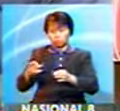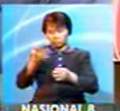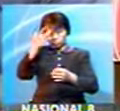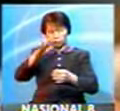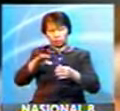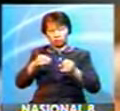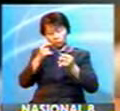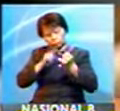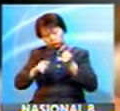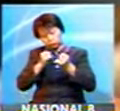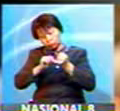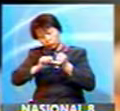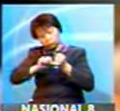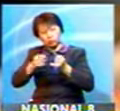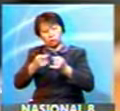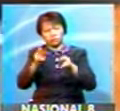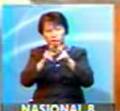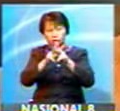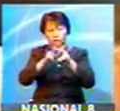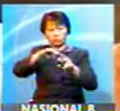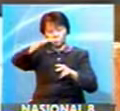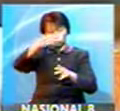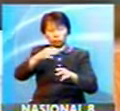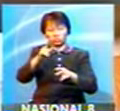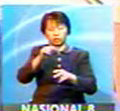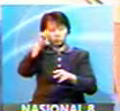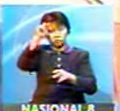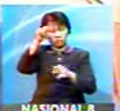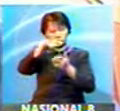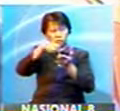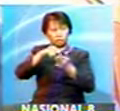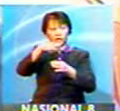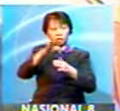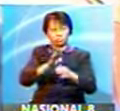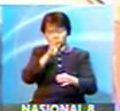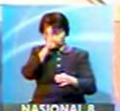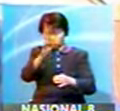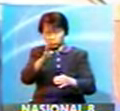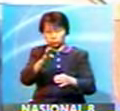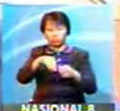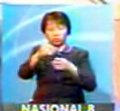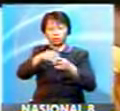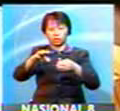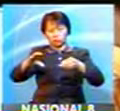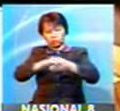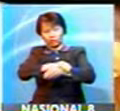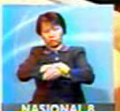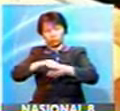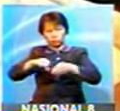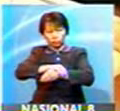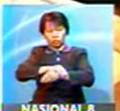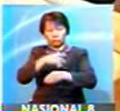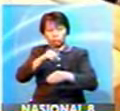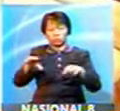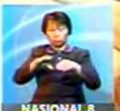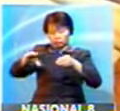hulu keris, usahawan kraf logam dari Kampung Bukit Diman Ajil Terengganu ini lebih bertumpu pada pengeluaran sarung parang.